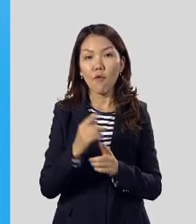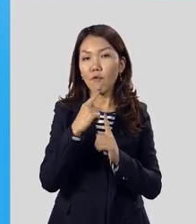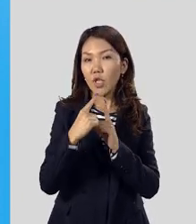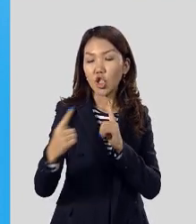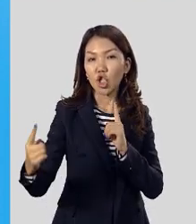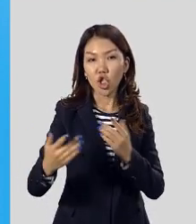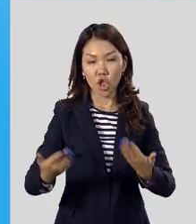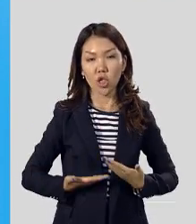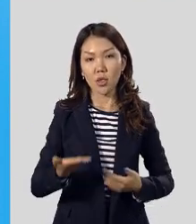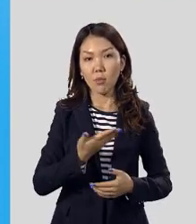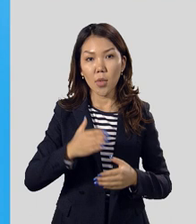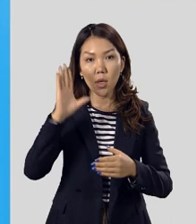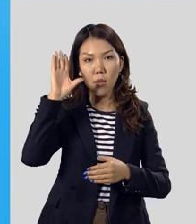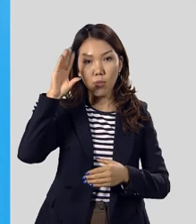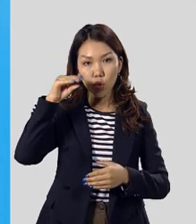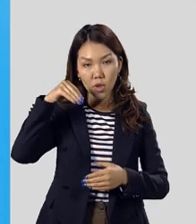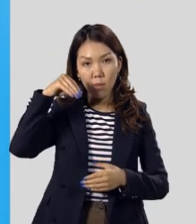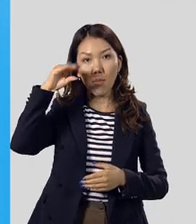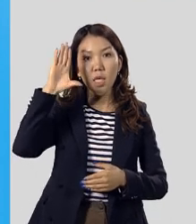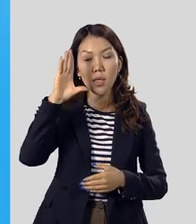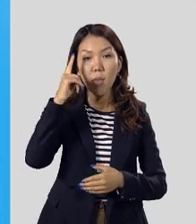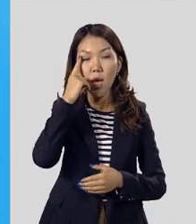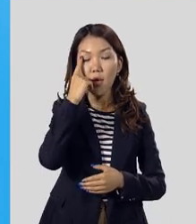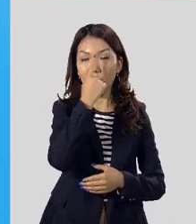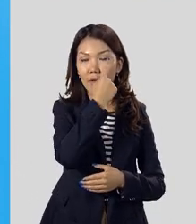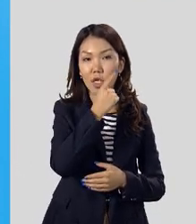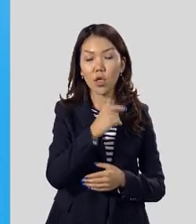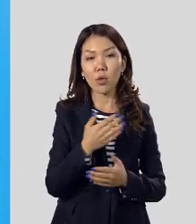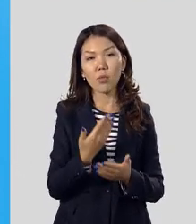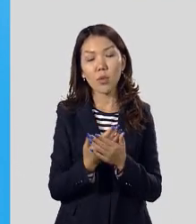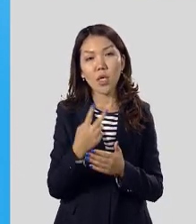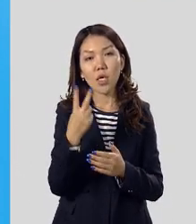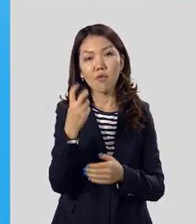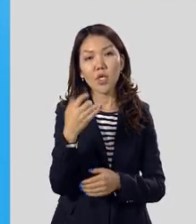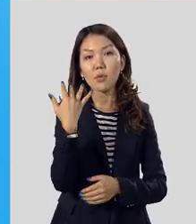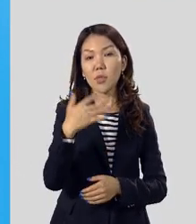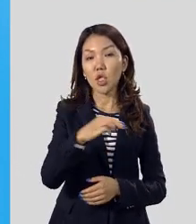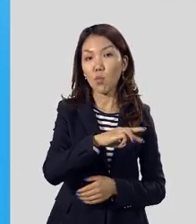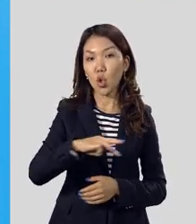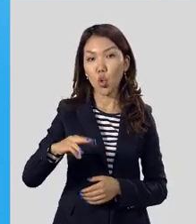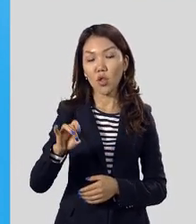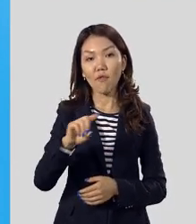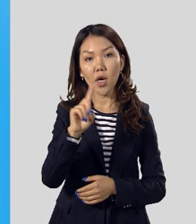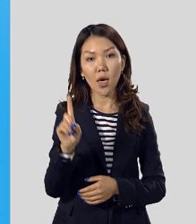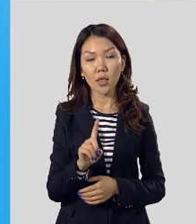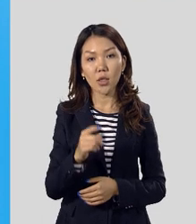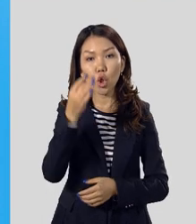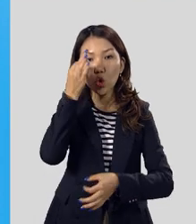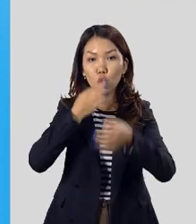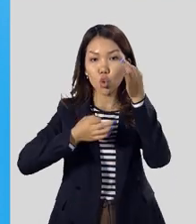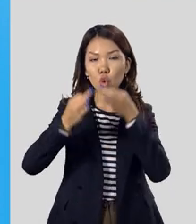мы опускаем и поднимаем веки около 250 миллионов раз.